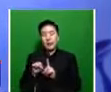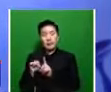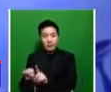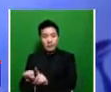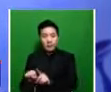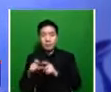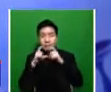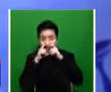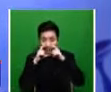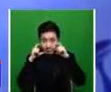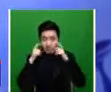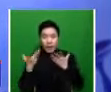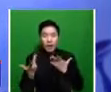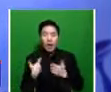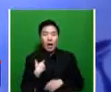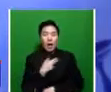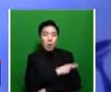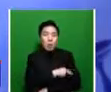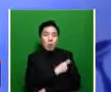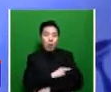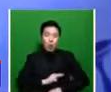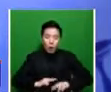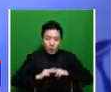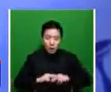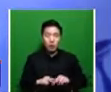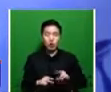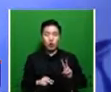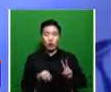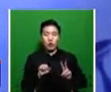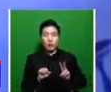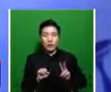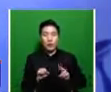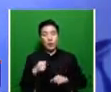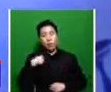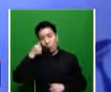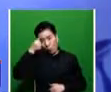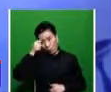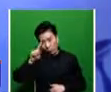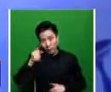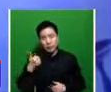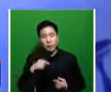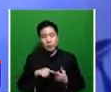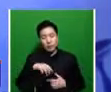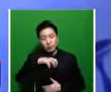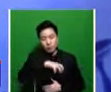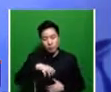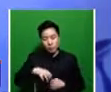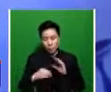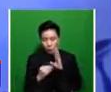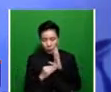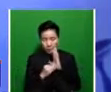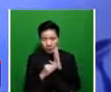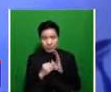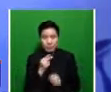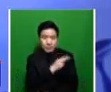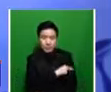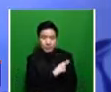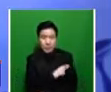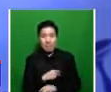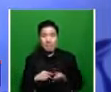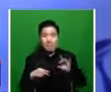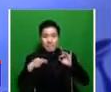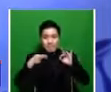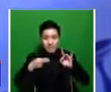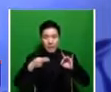ยาบาลเอกชนแล้วก็คลินิกเอกชน 200,000 ชิ้นต่อวันโรงพยาบาลในสังกัดกรุงเทพมหานคร 80,000